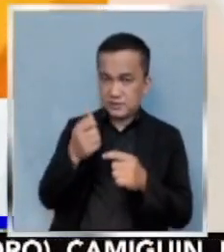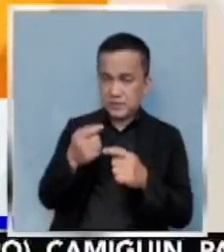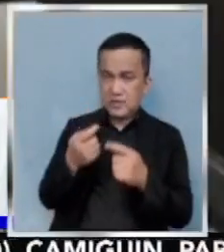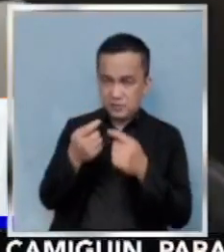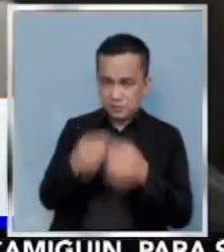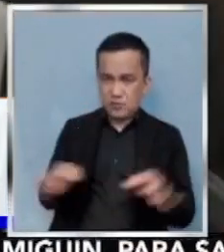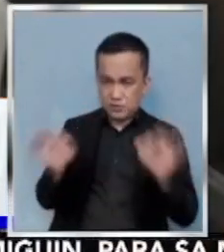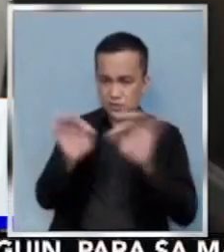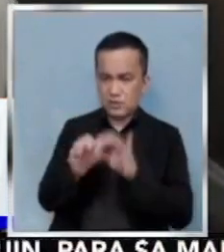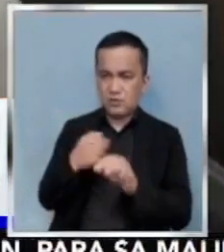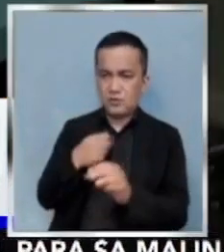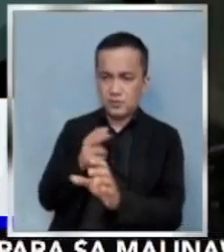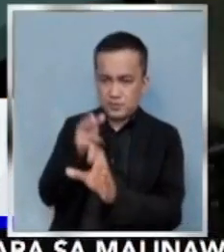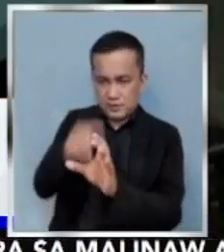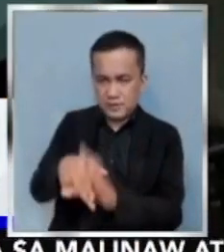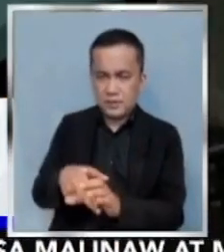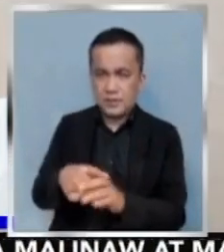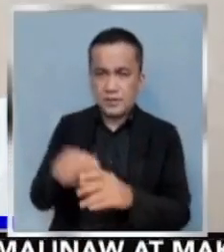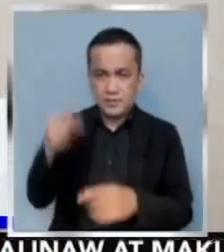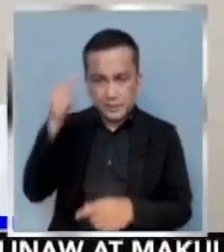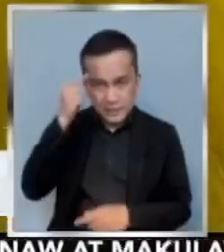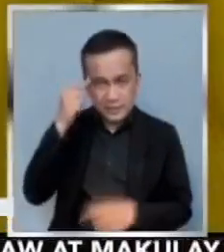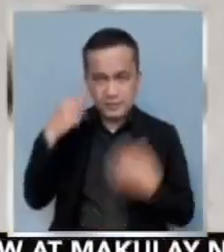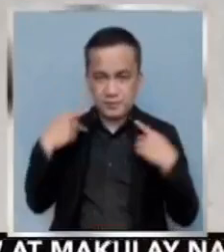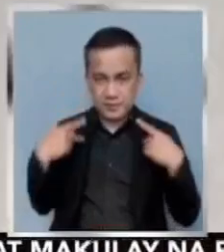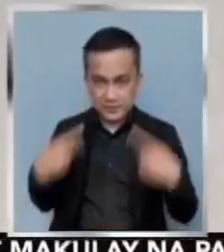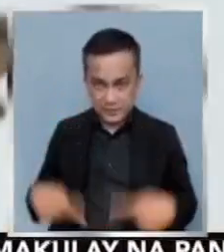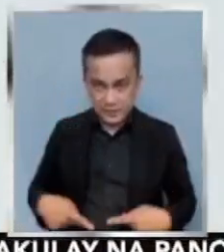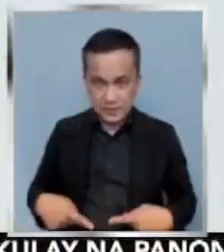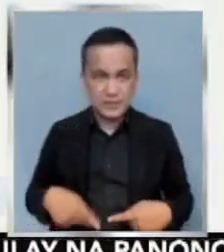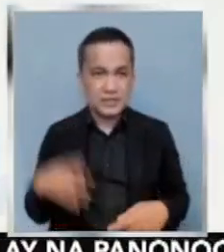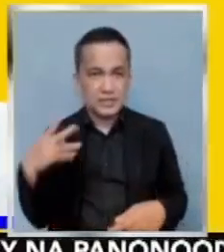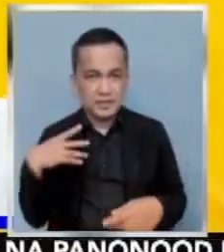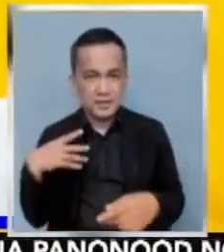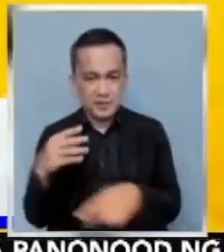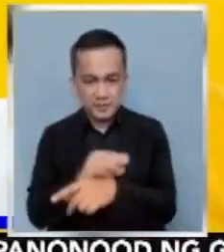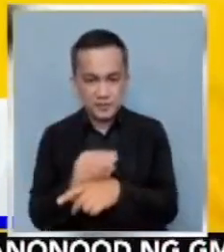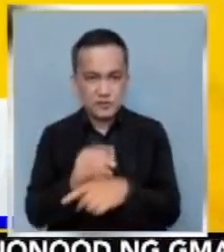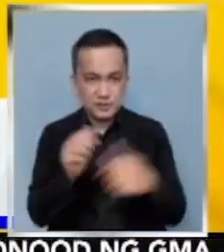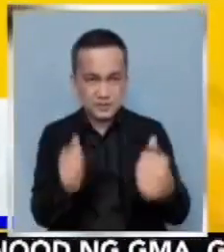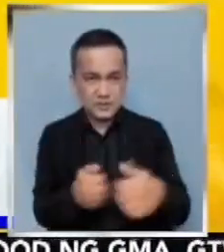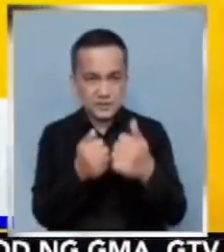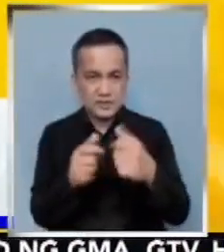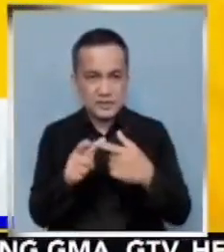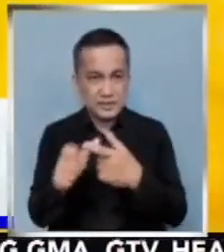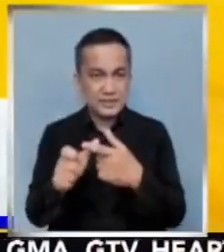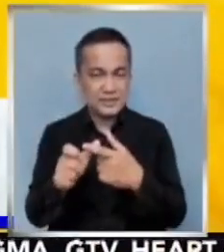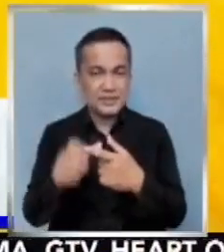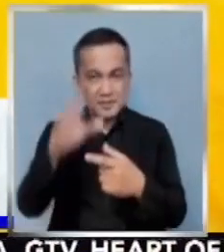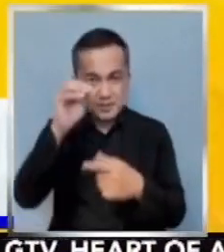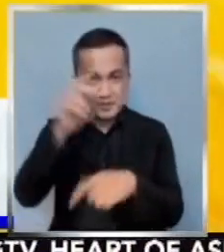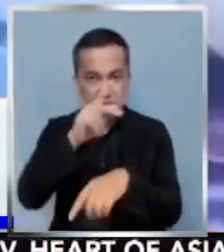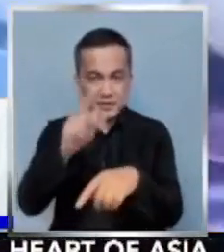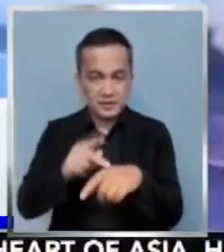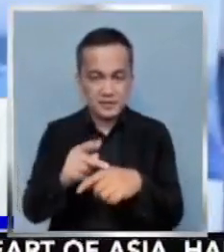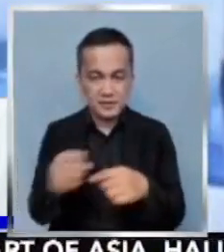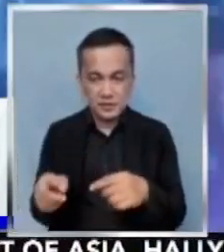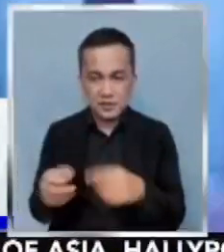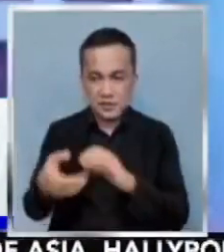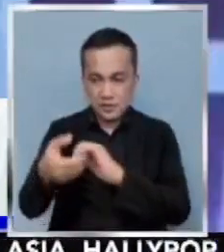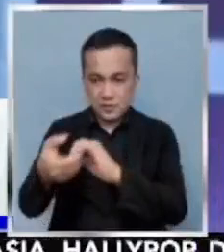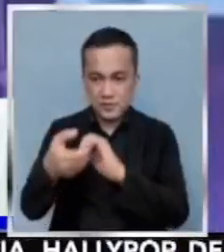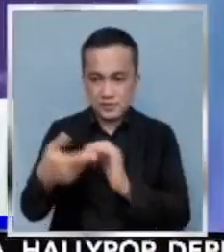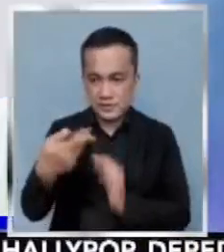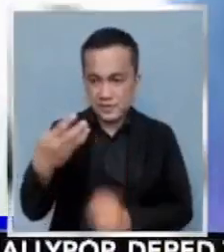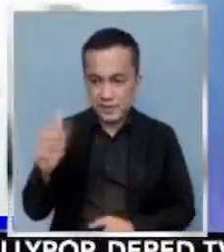physically. Kaabang-abang ang mga kwelang mission and challenges ng Running Man Philippines mula sa collaboration ng GMA Network